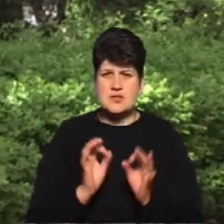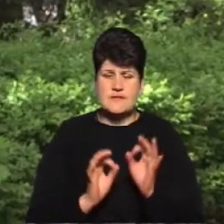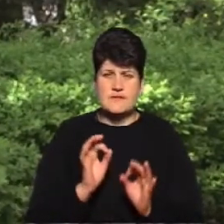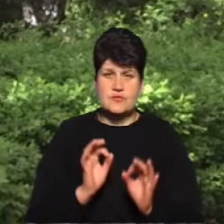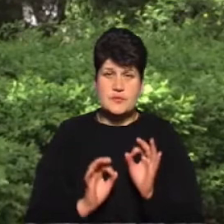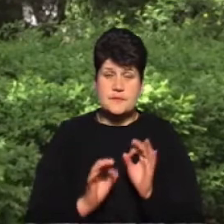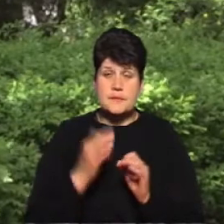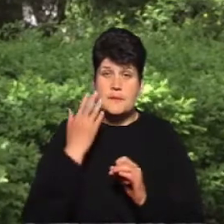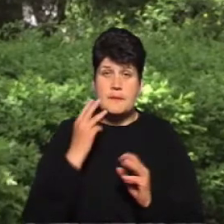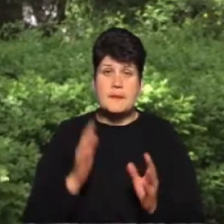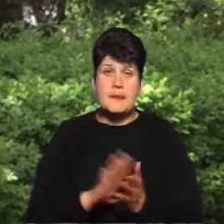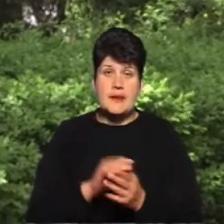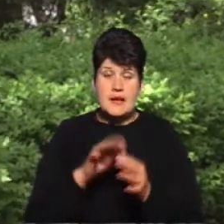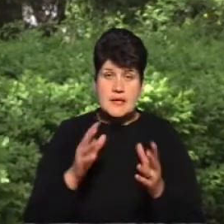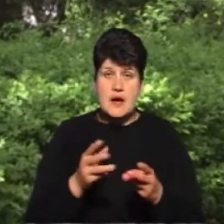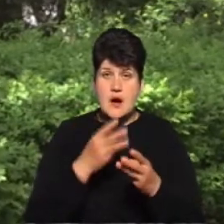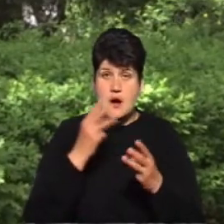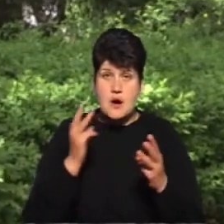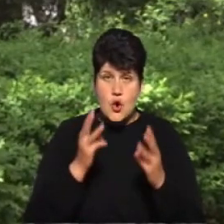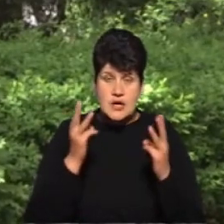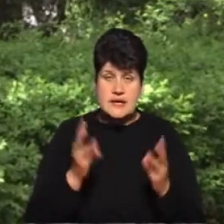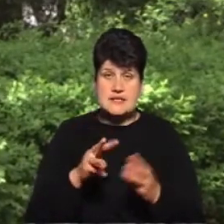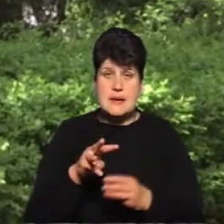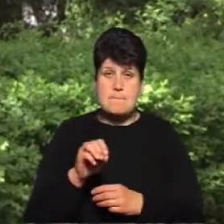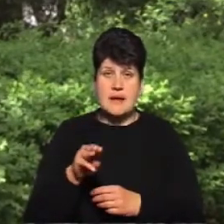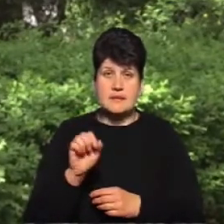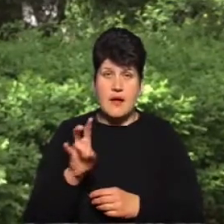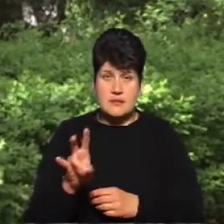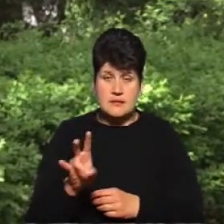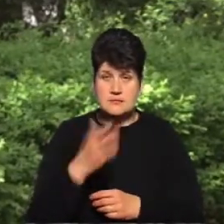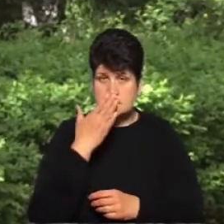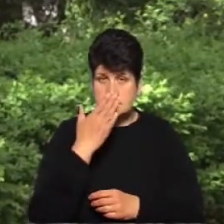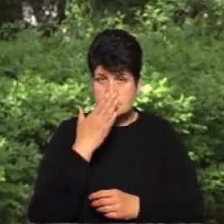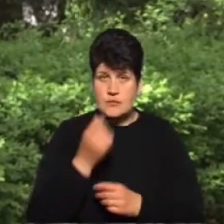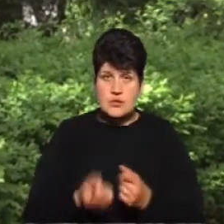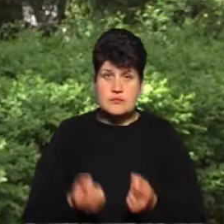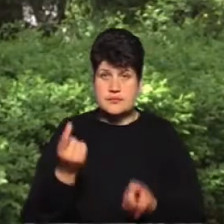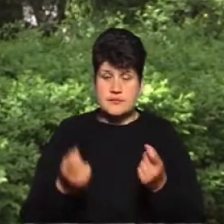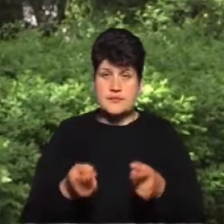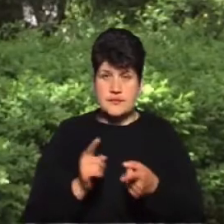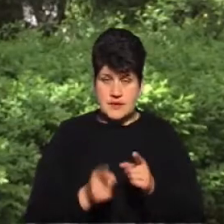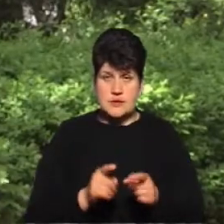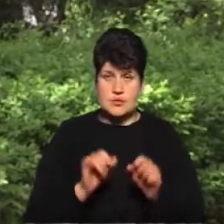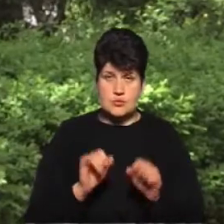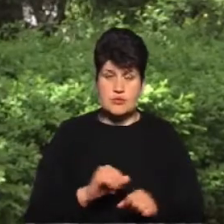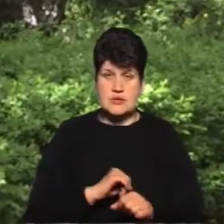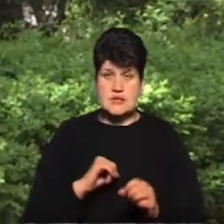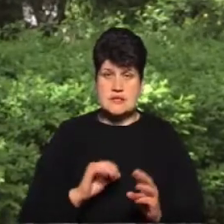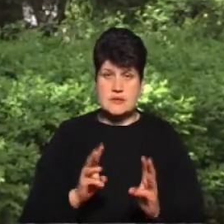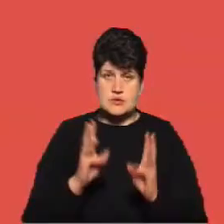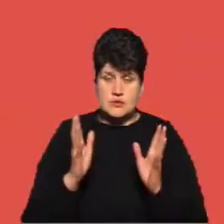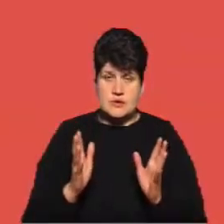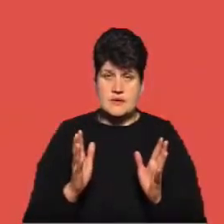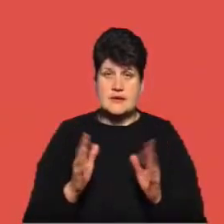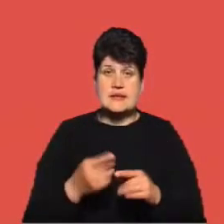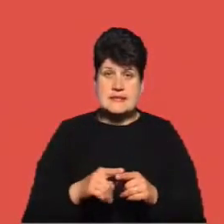горить, воно виділяє метан, і цей метан може спалахувати і може дійсно може бути самозагорання. Тобто така можливість не